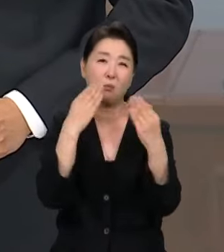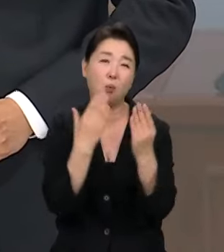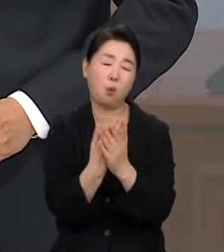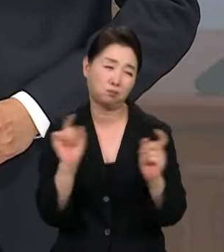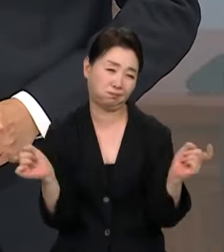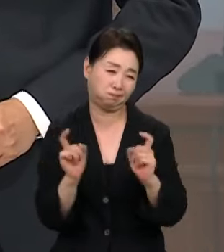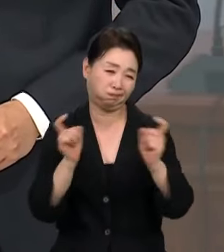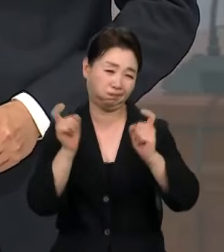보도합니다.